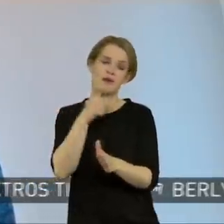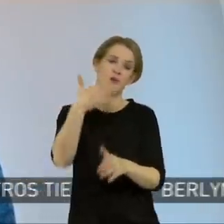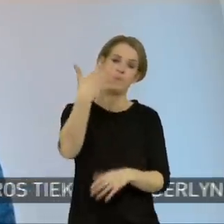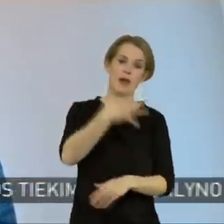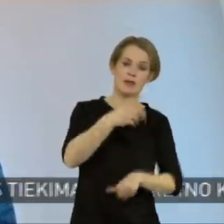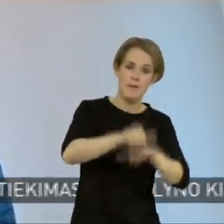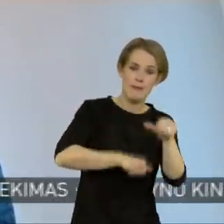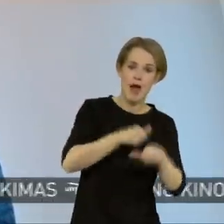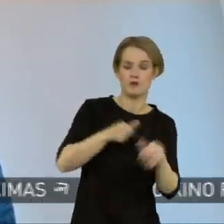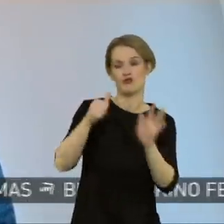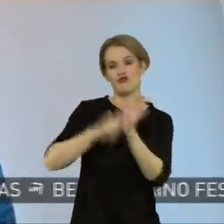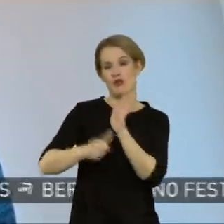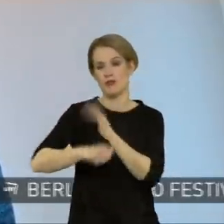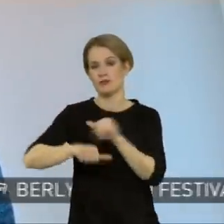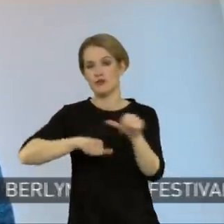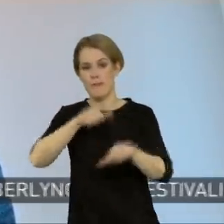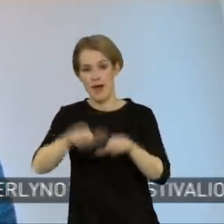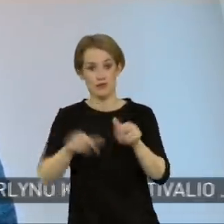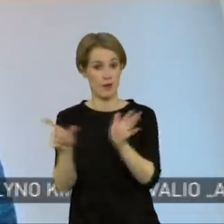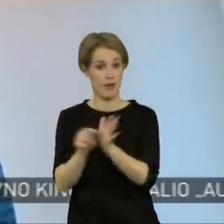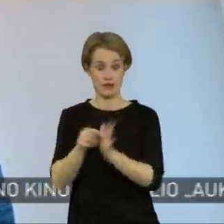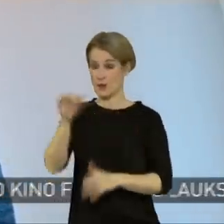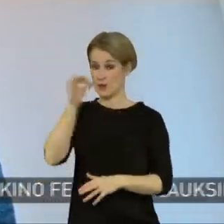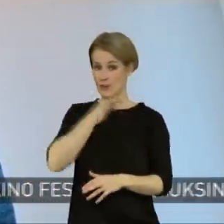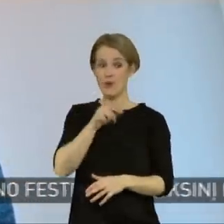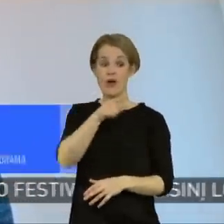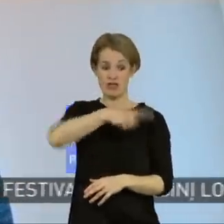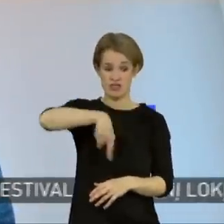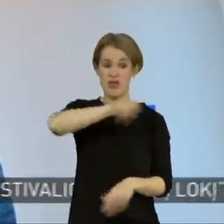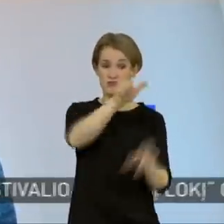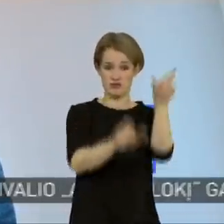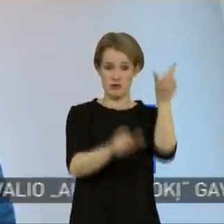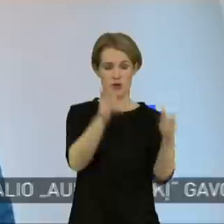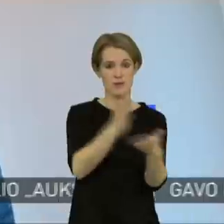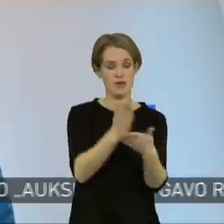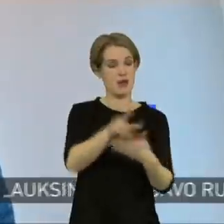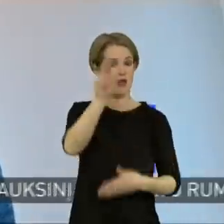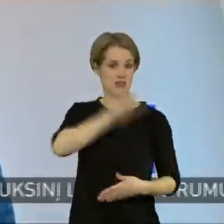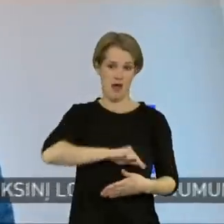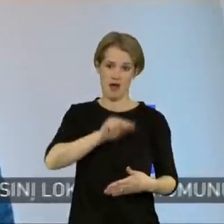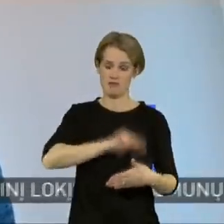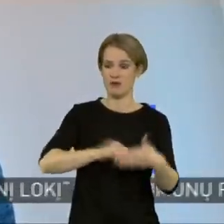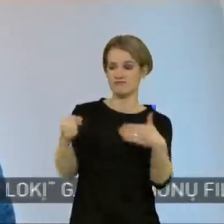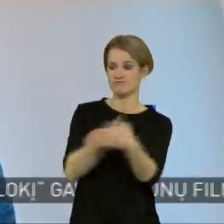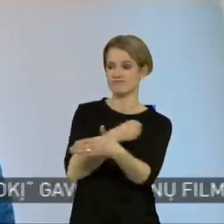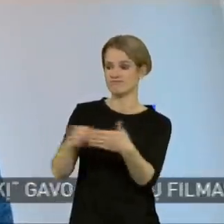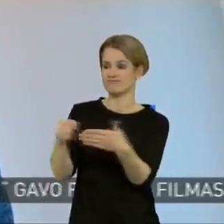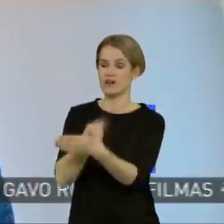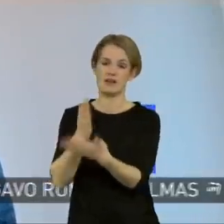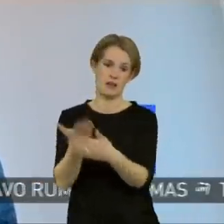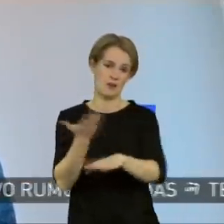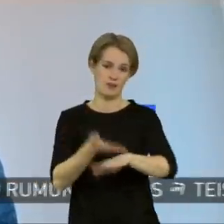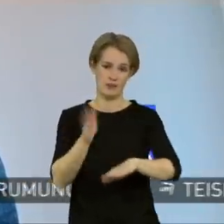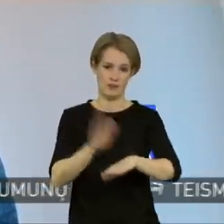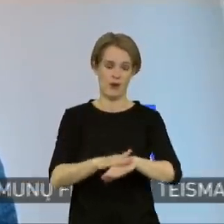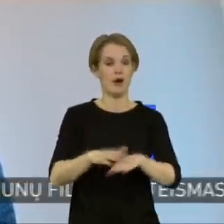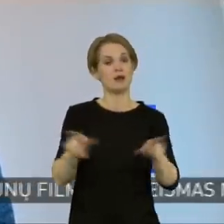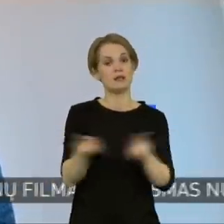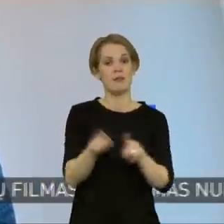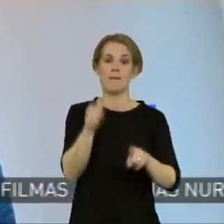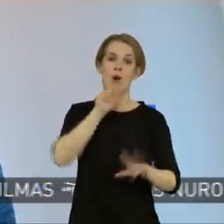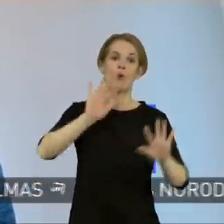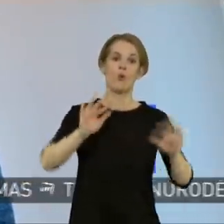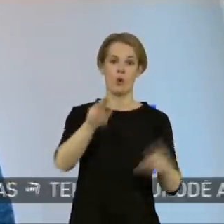50-60 metų, jiems būna daug sudėtingiau negu likusi visuomenės daliai persikvalifikuoti. Už tai mes